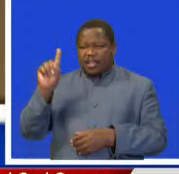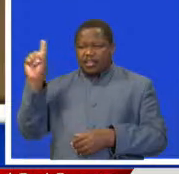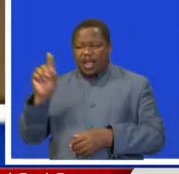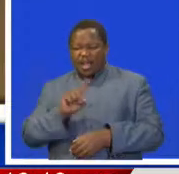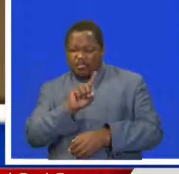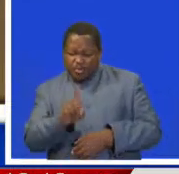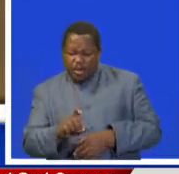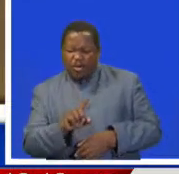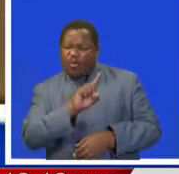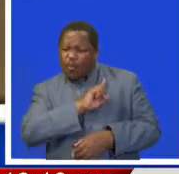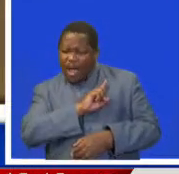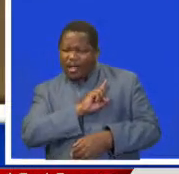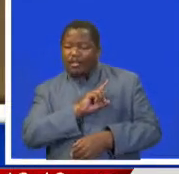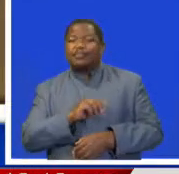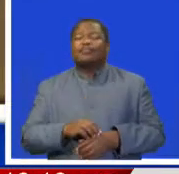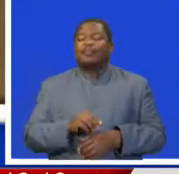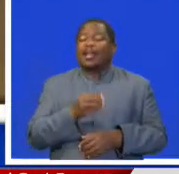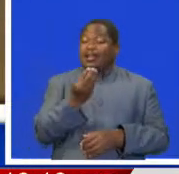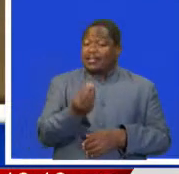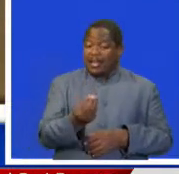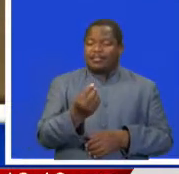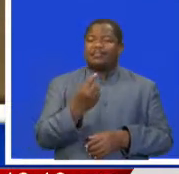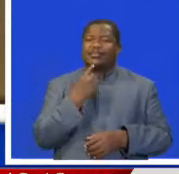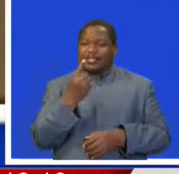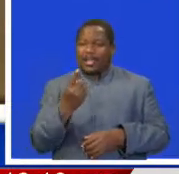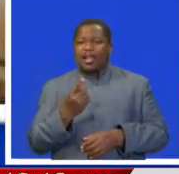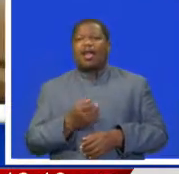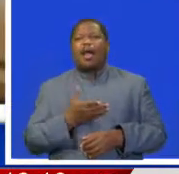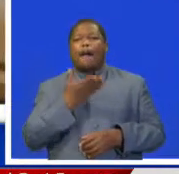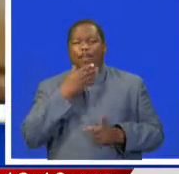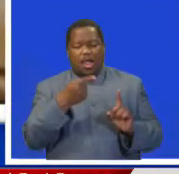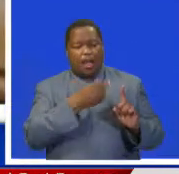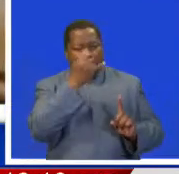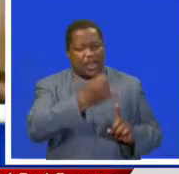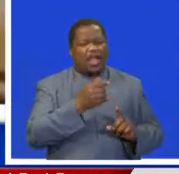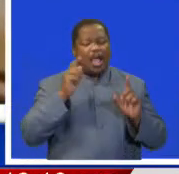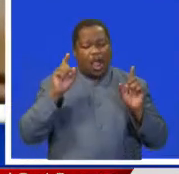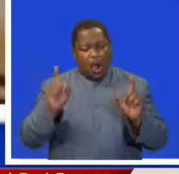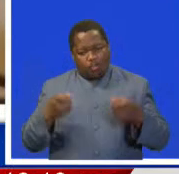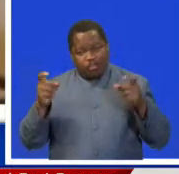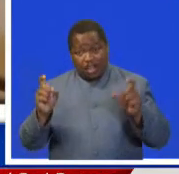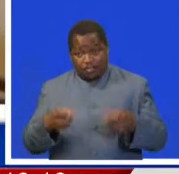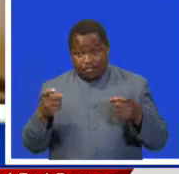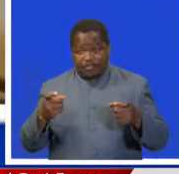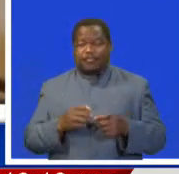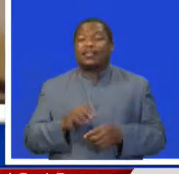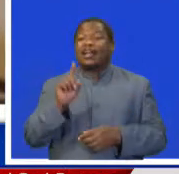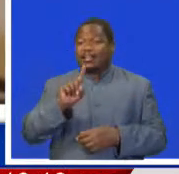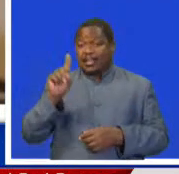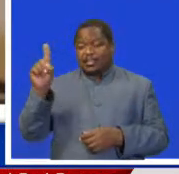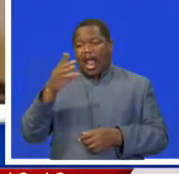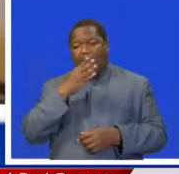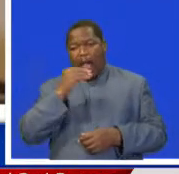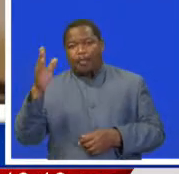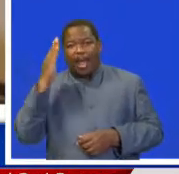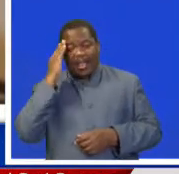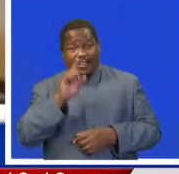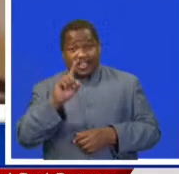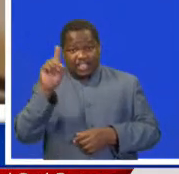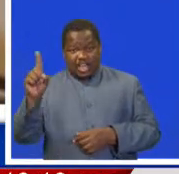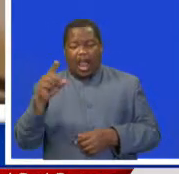nakabuya esikolweni endleleni kunemuntu lohlale alala naye ngenkhani. Thishela wayibikela kuthishela lomkhulu lendzaba lobese